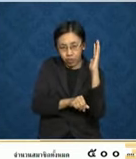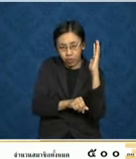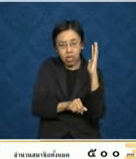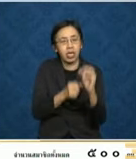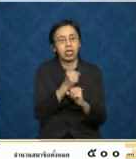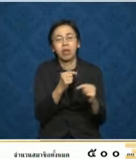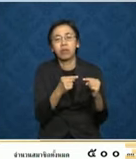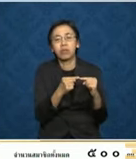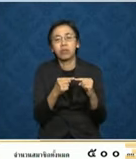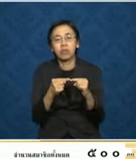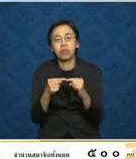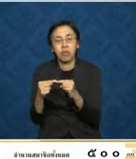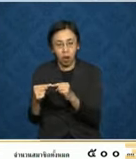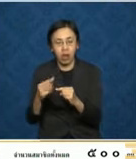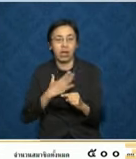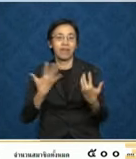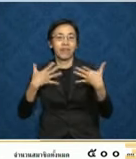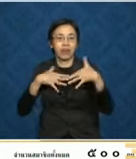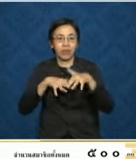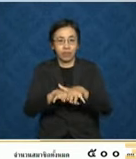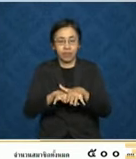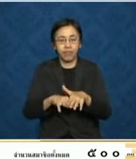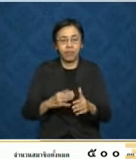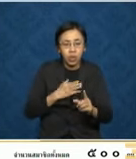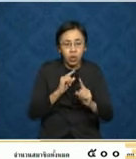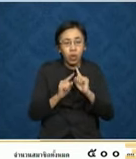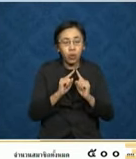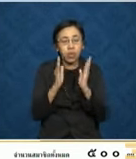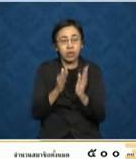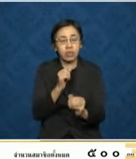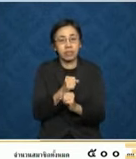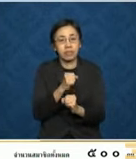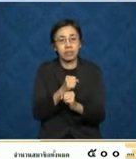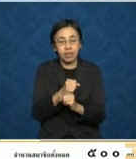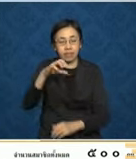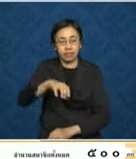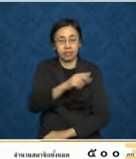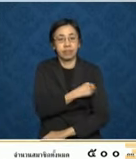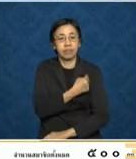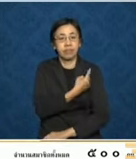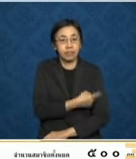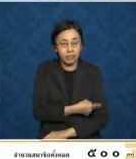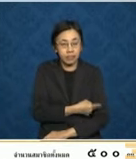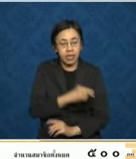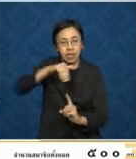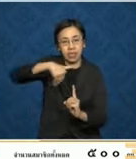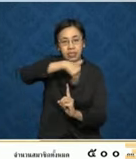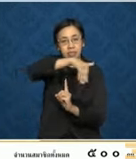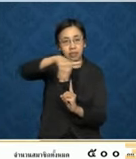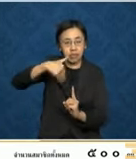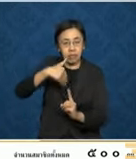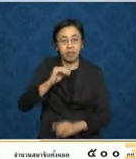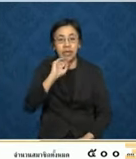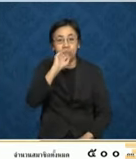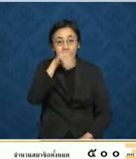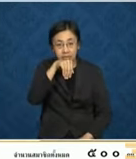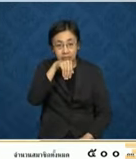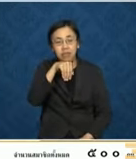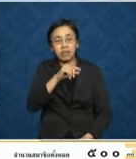องค่ะดิฉันได้มีโอกาสพูดคุยกับเจ้าหน้าที่กองสาธารณสุขและสิ่งแวดล้อมของเทศบาลตำบลสาร